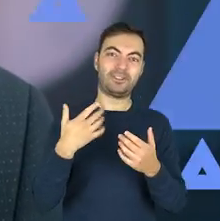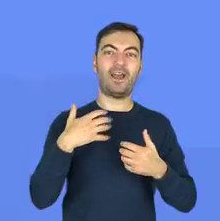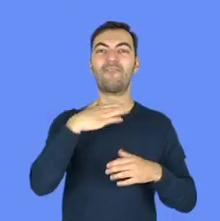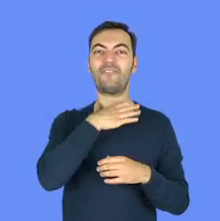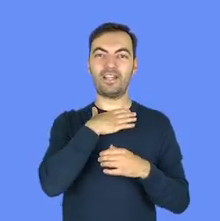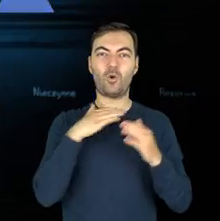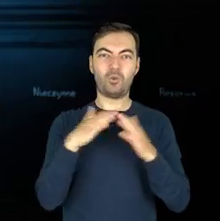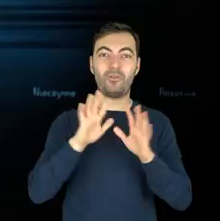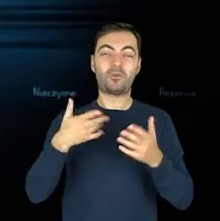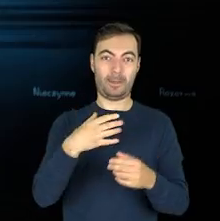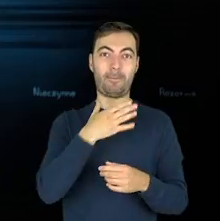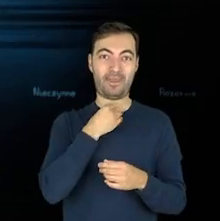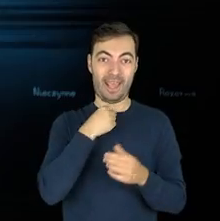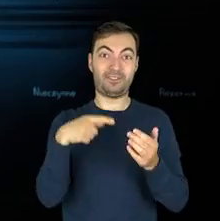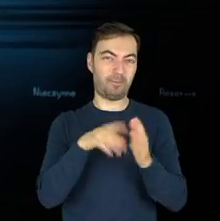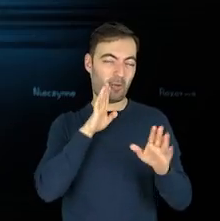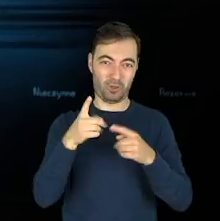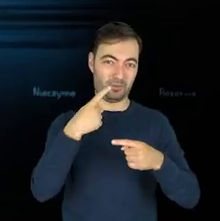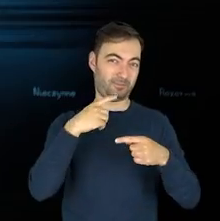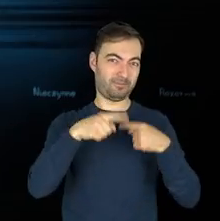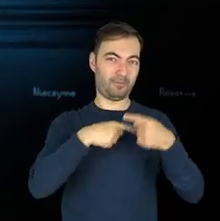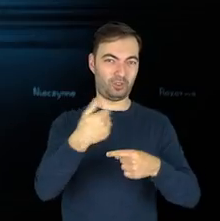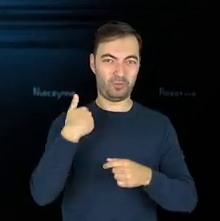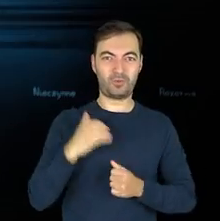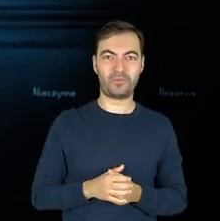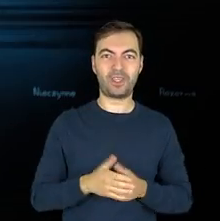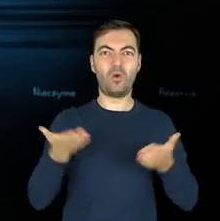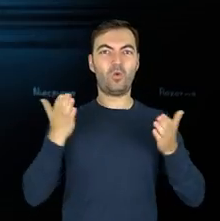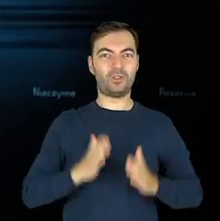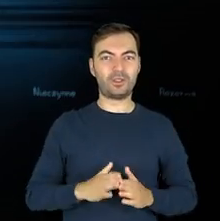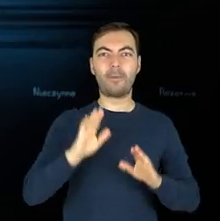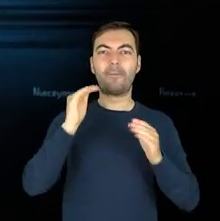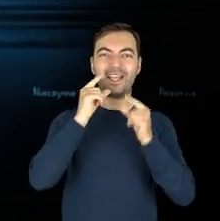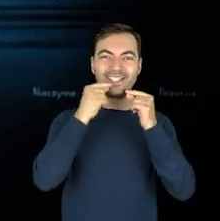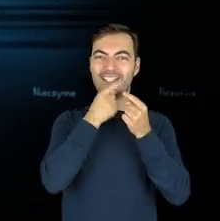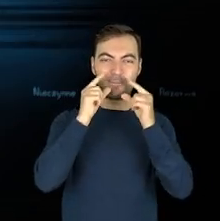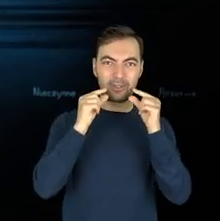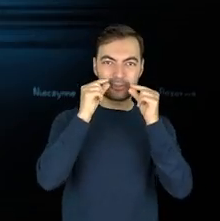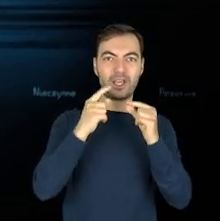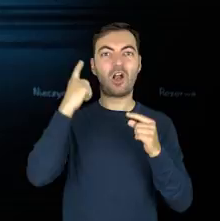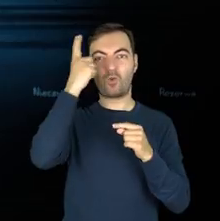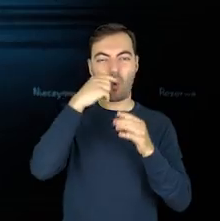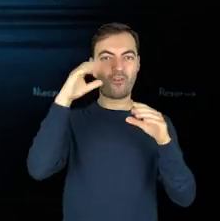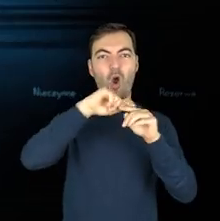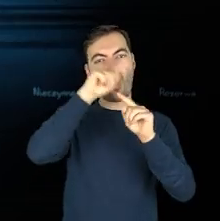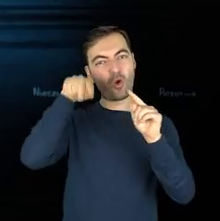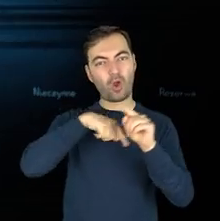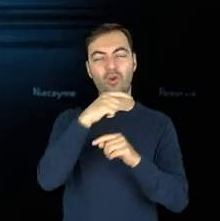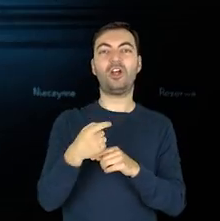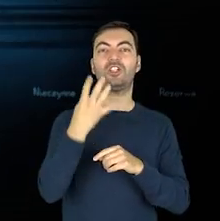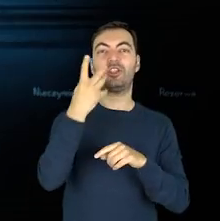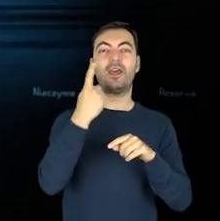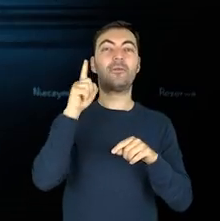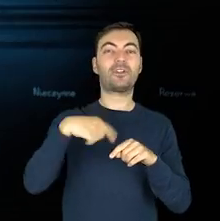psów. Smuklejsza sylwetka, mniejsze zęby i okrągła czaszka. 4,2 miliona lat temu takie